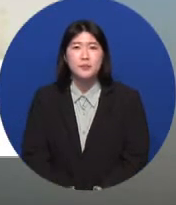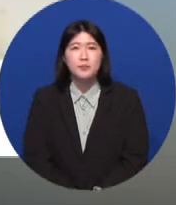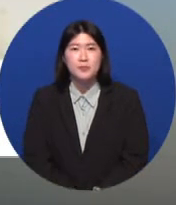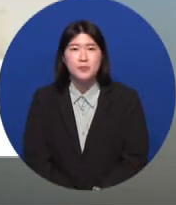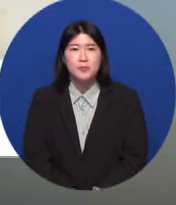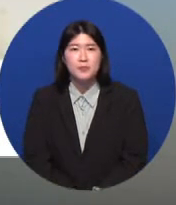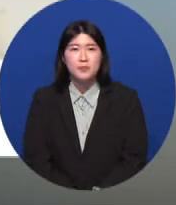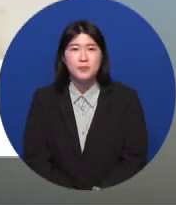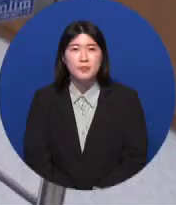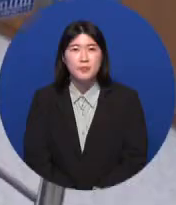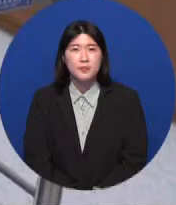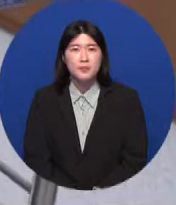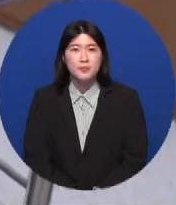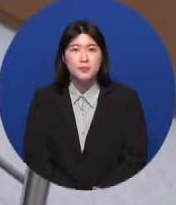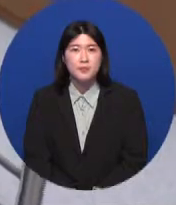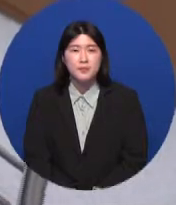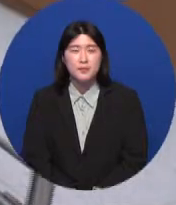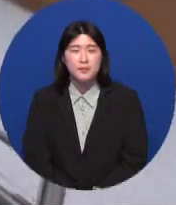보도입니다